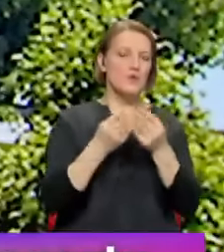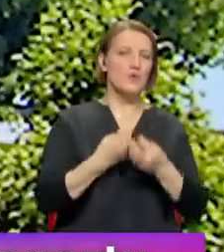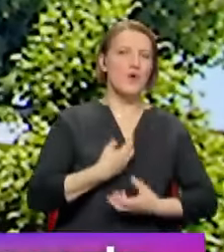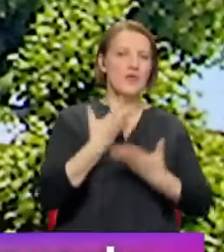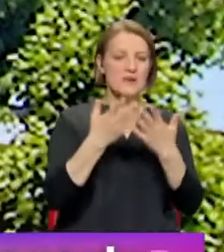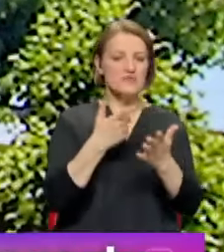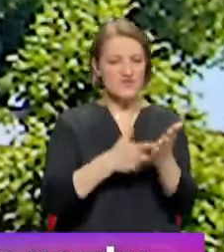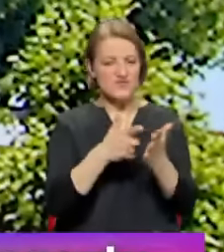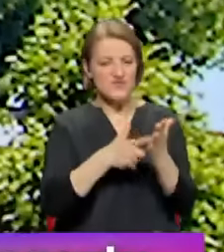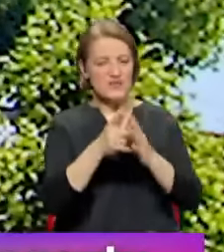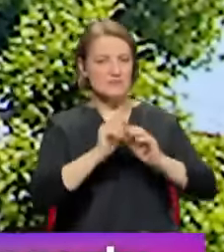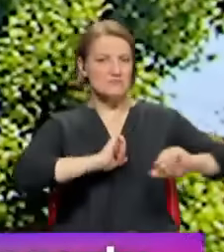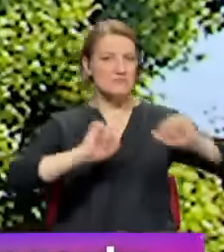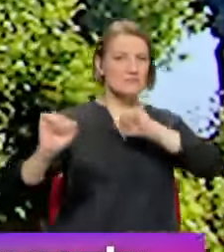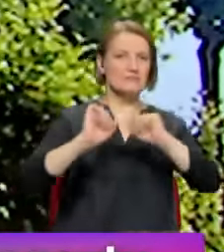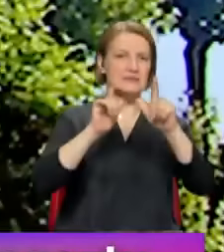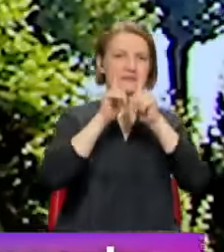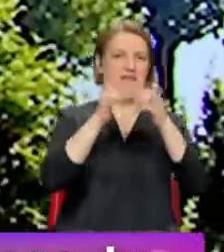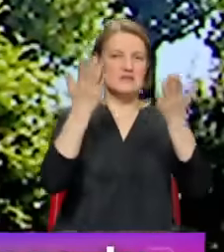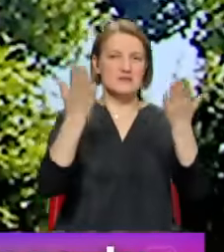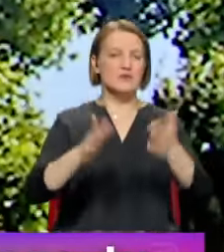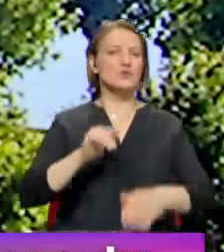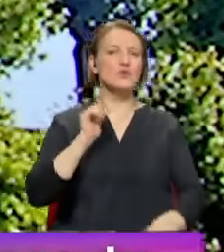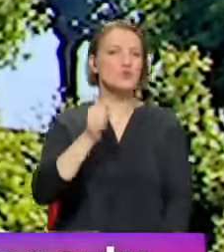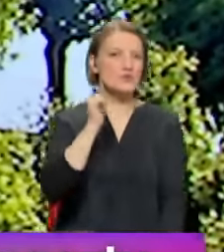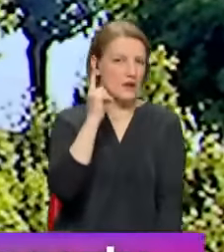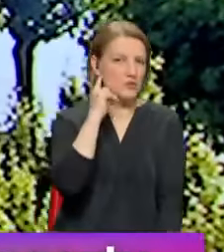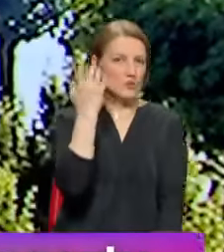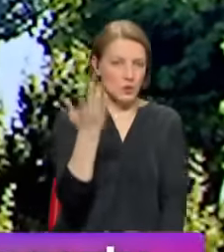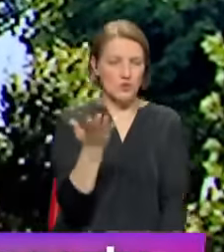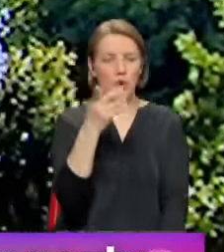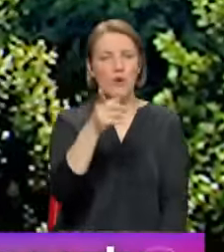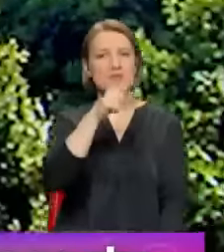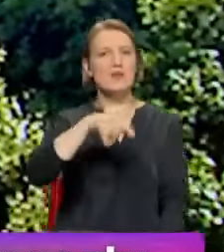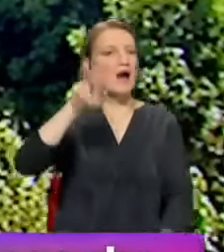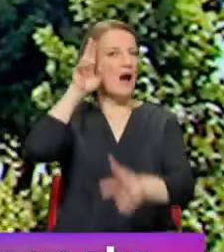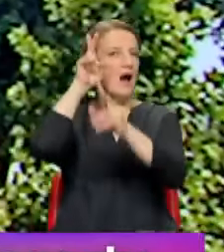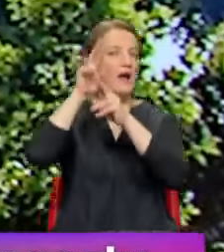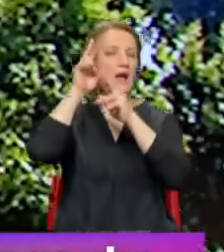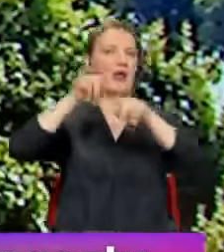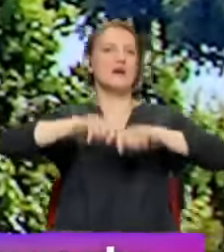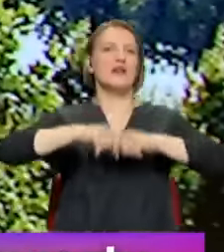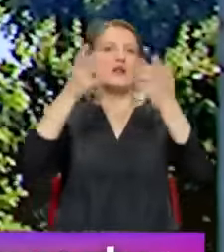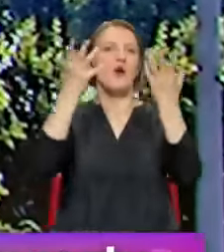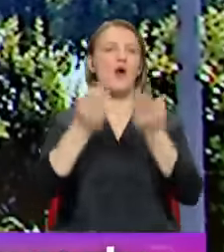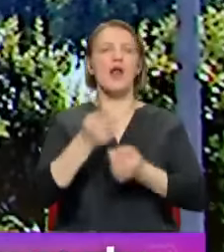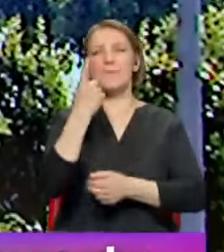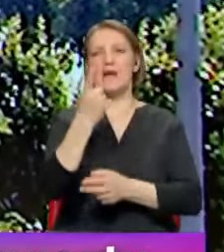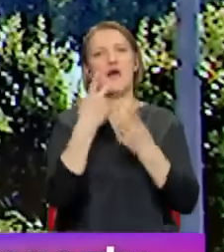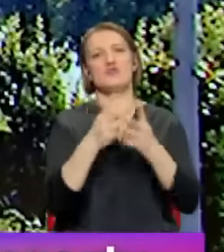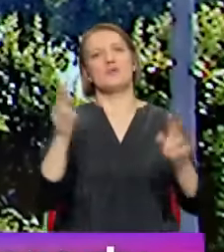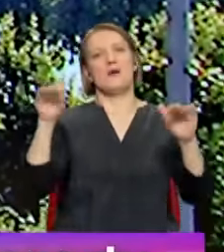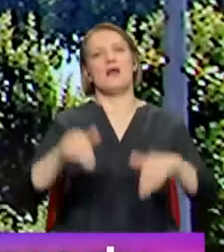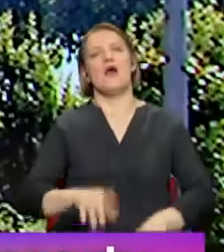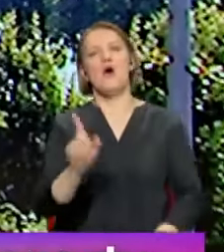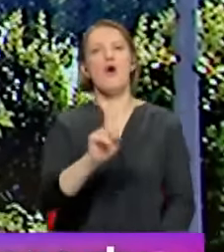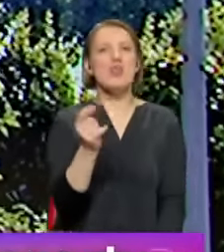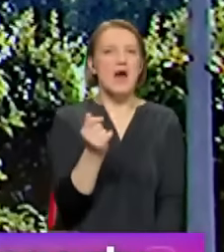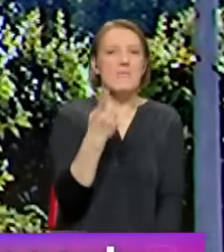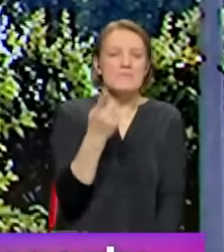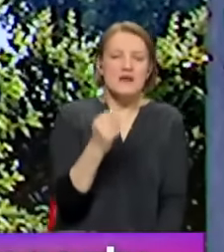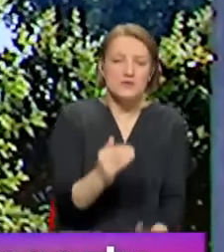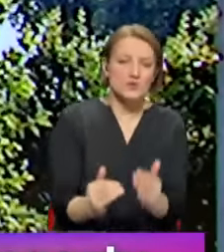üreticisinin, çiftçisinin isyan sesi zaten günlerdir duyuyorduk. Ve onları hayal kırıklığına uğratan bir açıklama geldi. 10 lira biraz